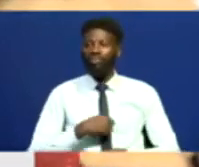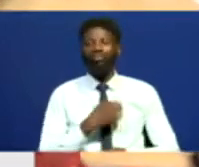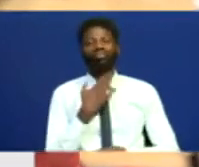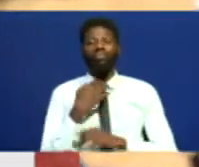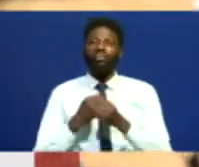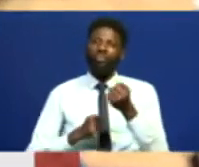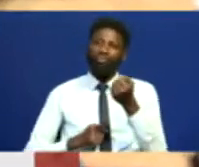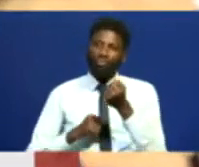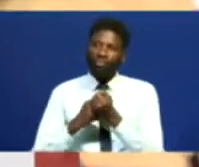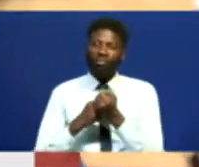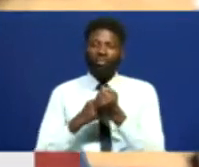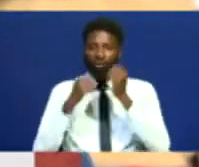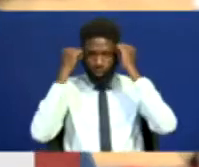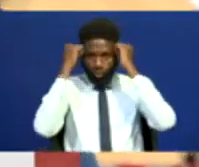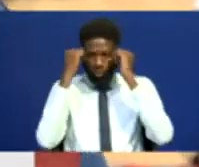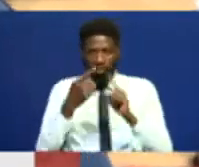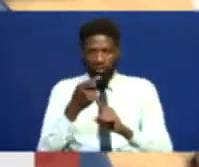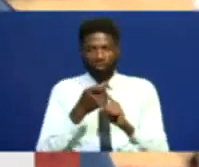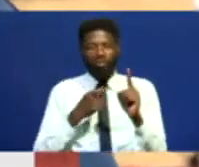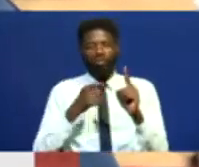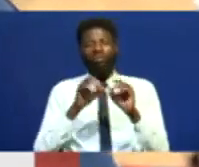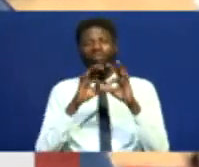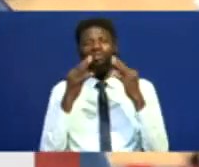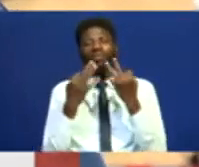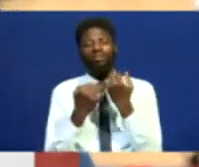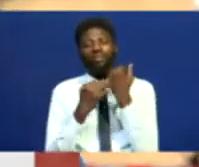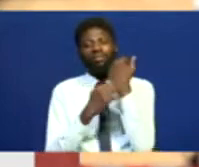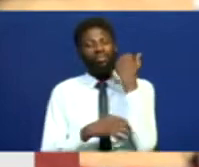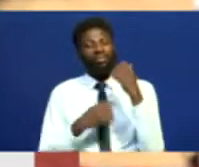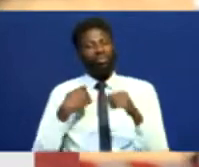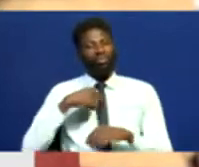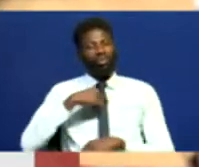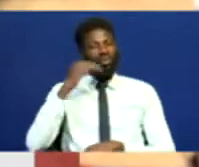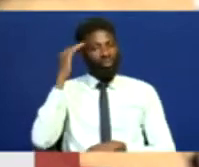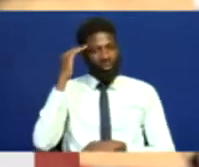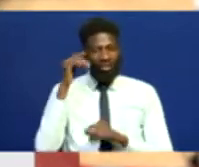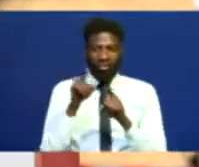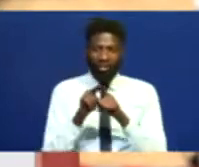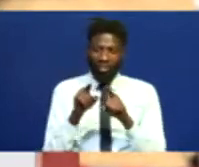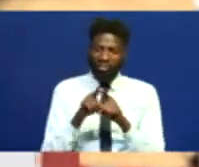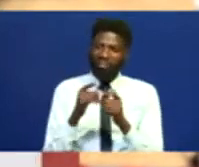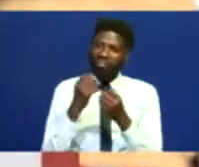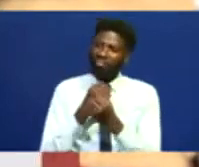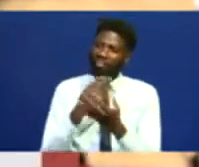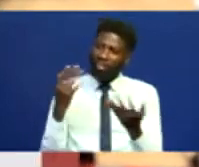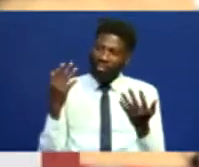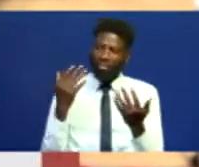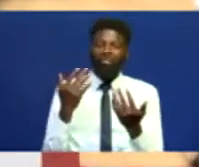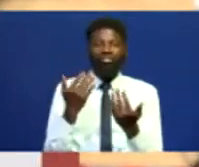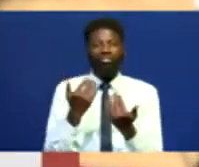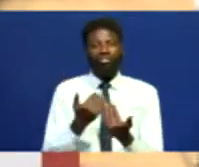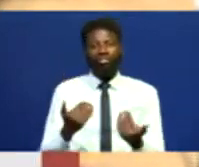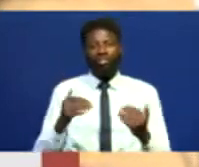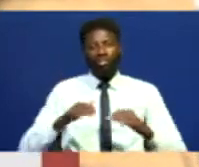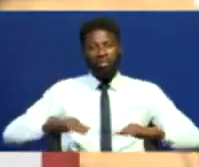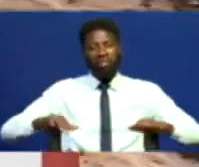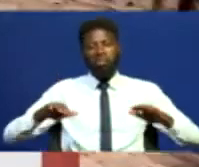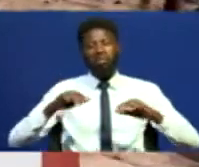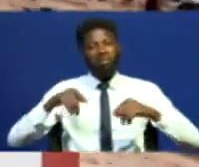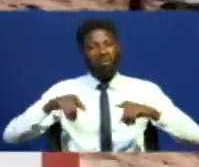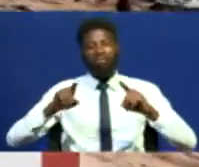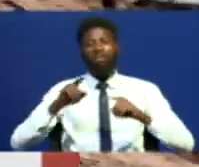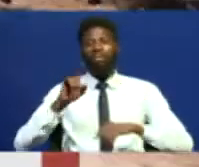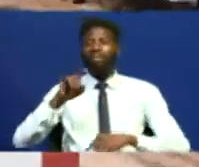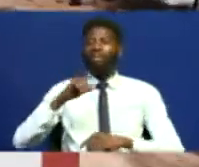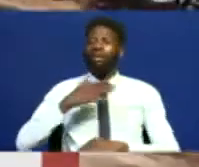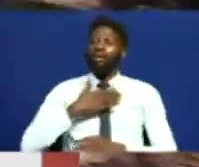hawajiwezi. Na tumejua ya kwamba na tumeona ya kwamba kuna watoto wengi sana huku wenye wajiwezi lakini wanataka msaada yetu. Sasa